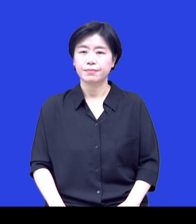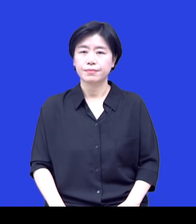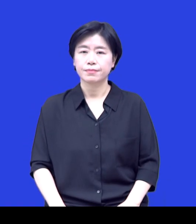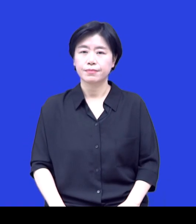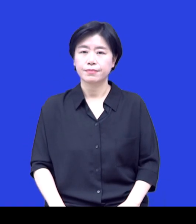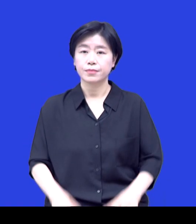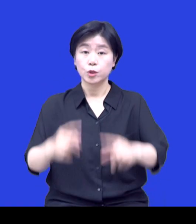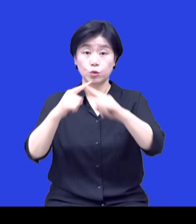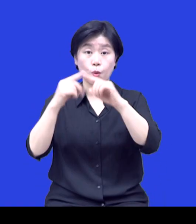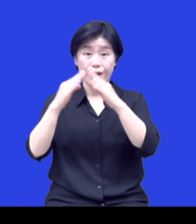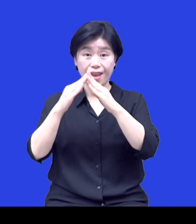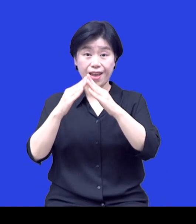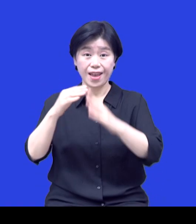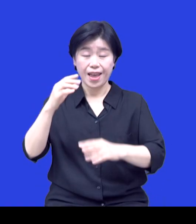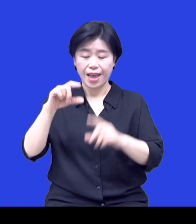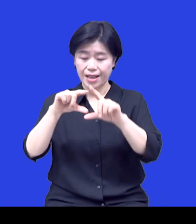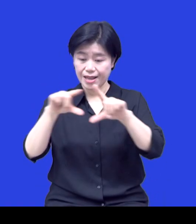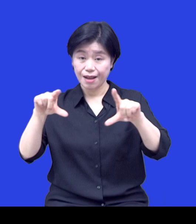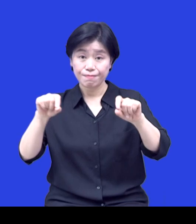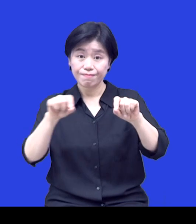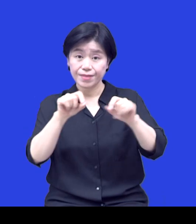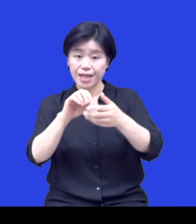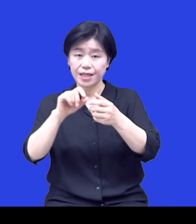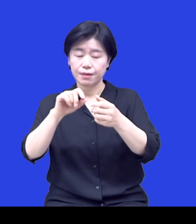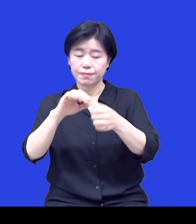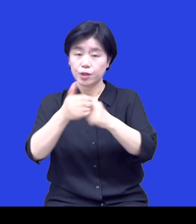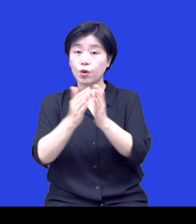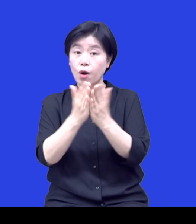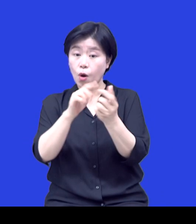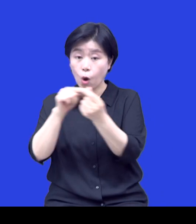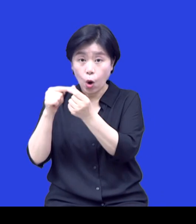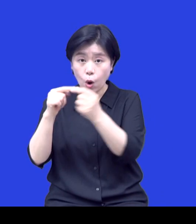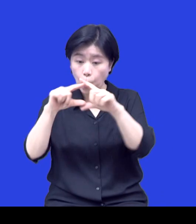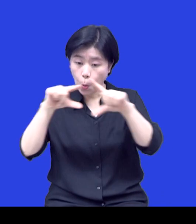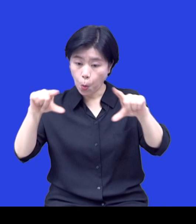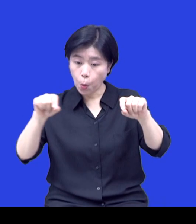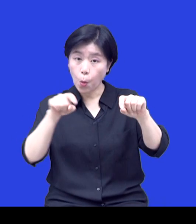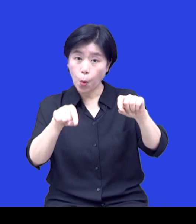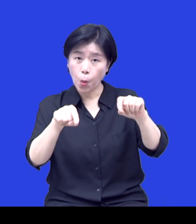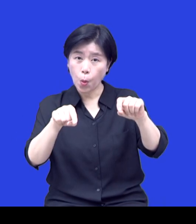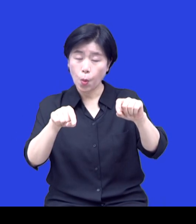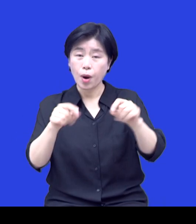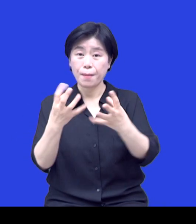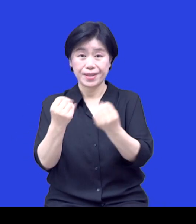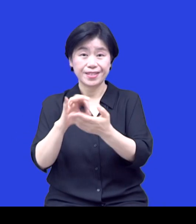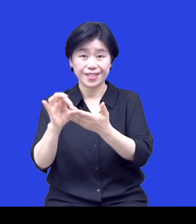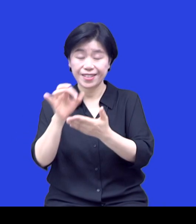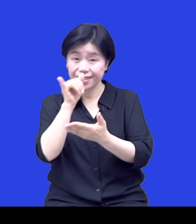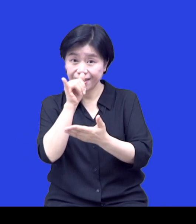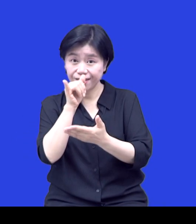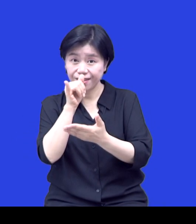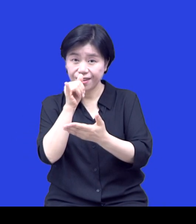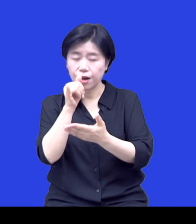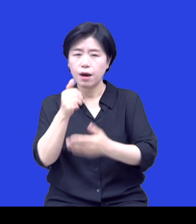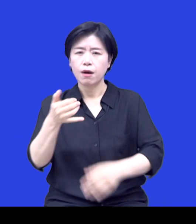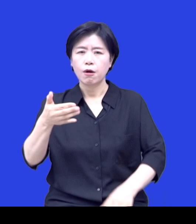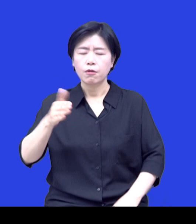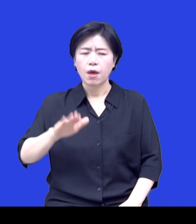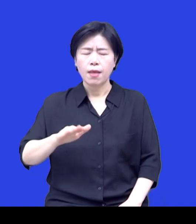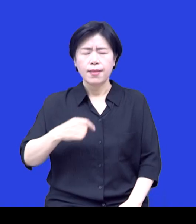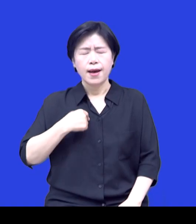이제 성경 암송 카드가 많은데 네. 그때 우연히 제 책상에서 너무 악한 말들을 많이 막 듣고 어떻게 반응해야